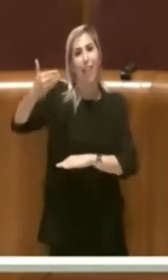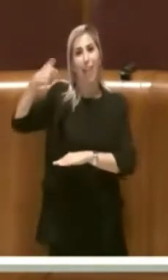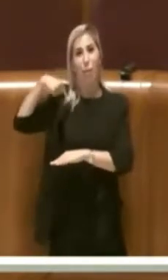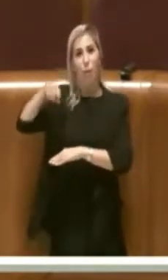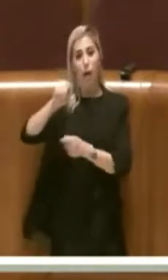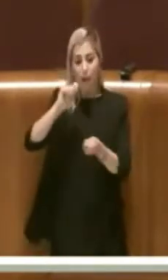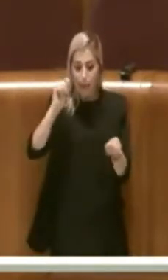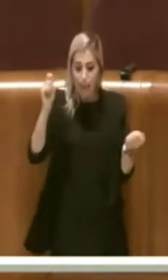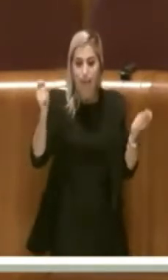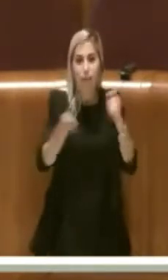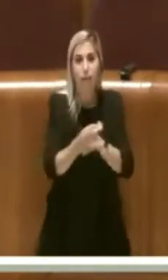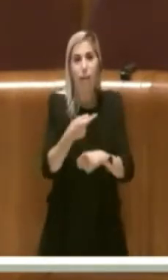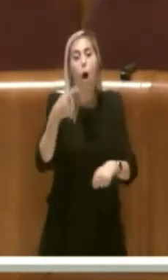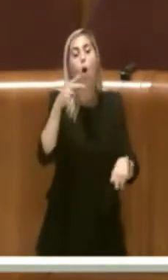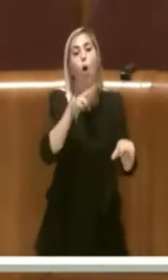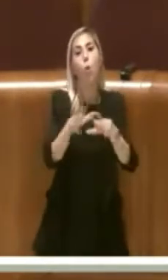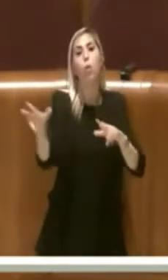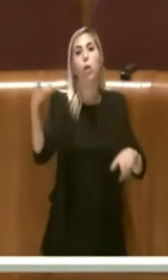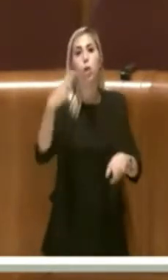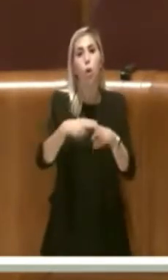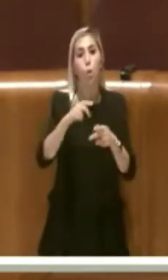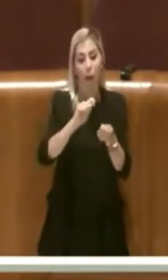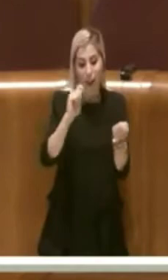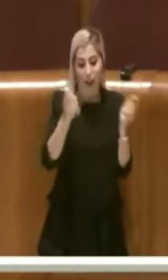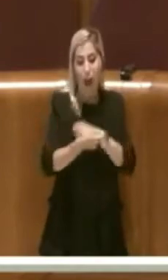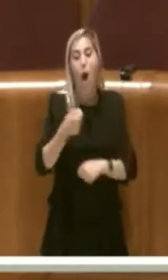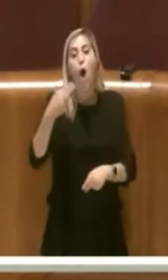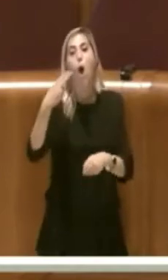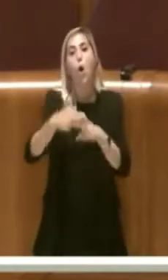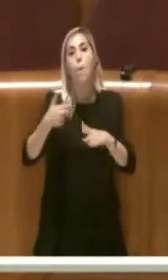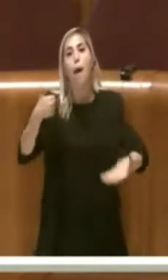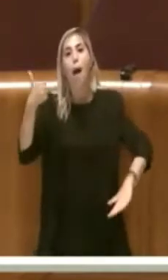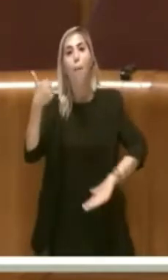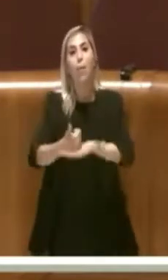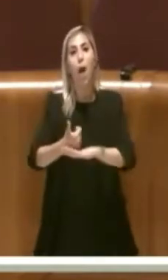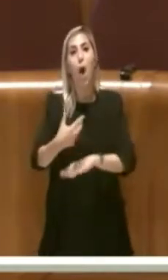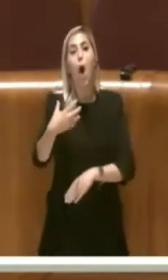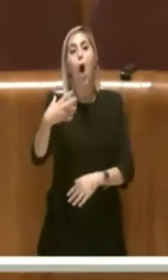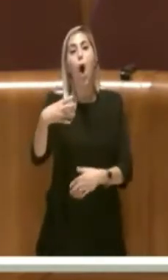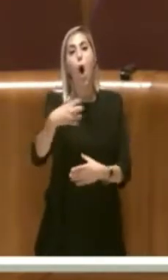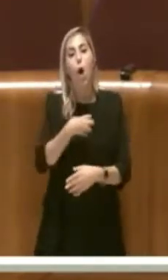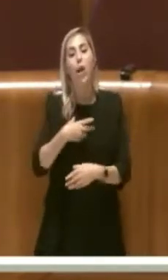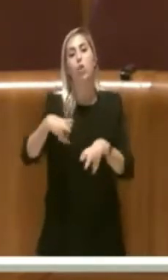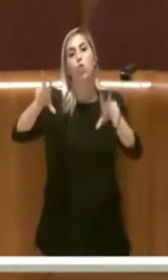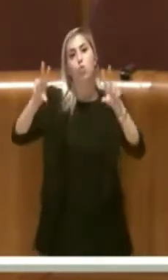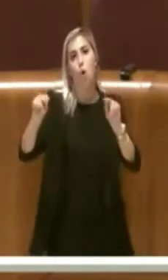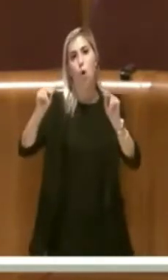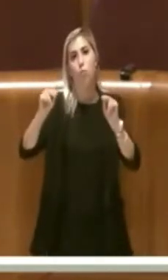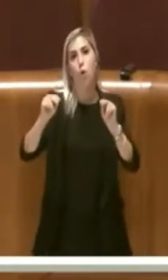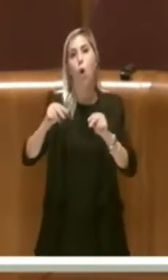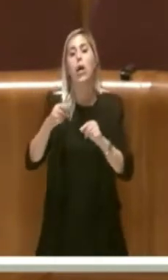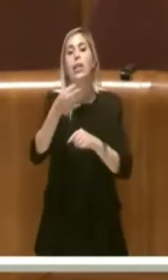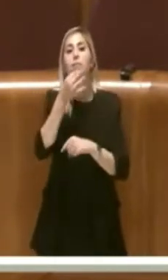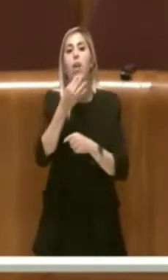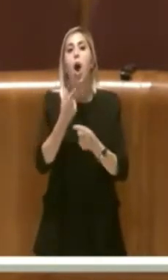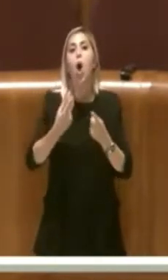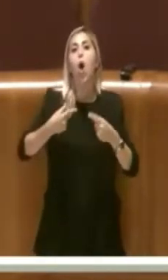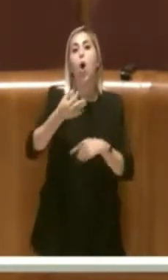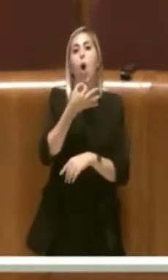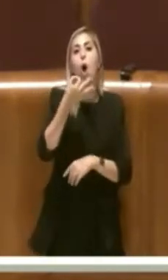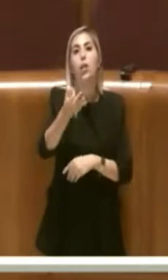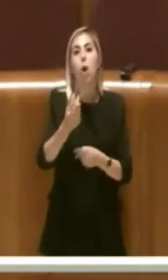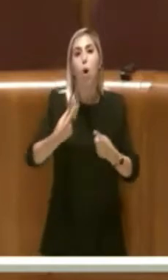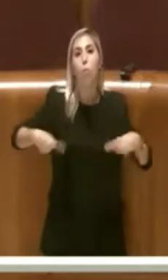che diventò da Comune di Roma a Roma Capitale, nonché del nuovo organo collegiale elettivo, quindi il Consiglio Comunale, che oggi